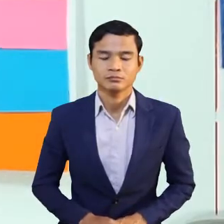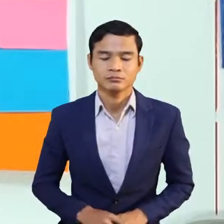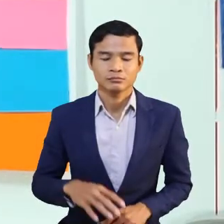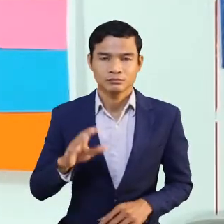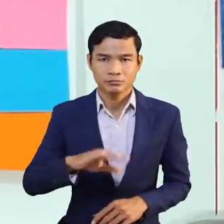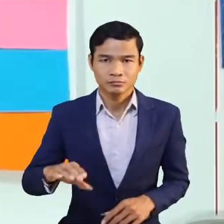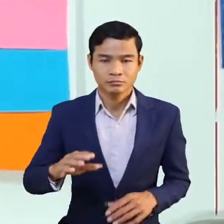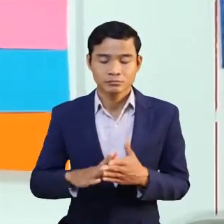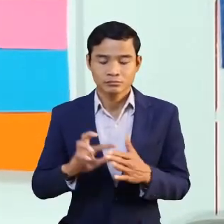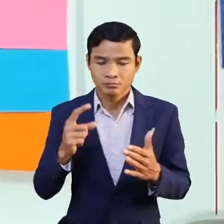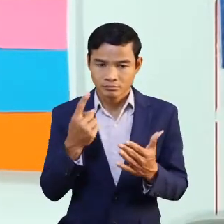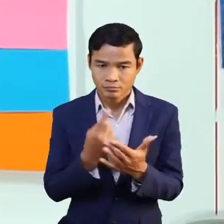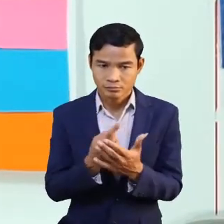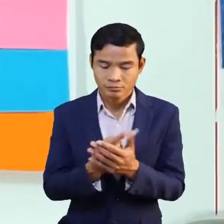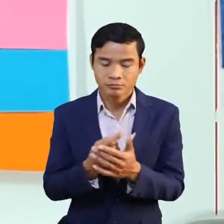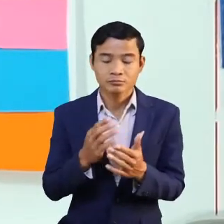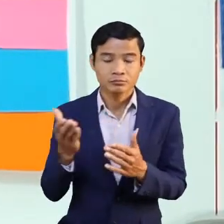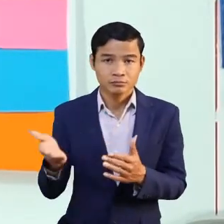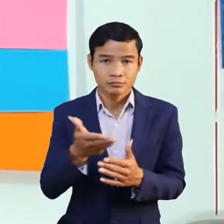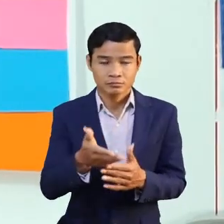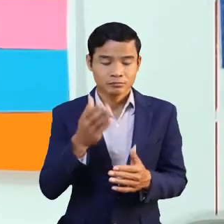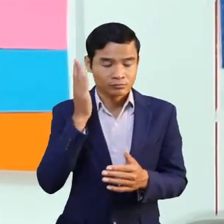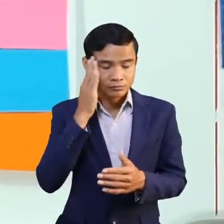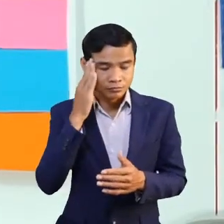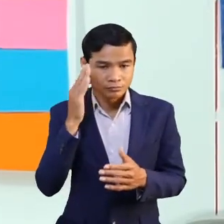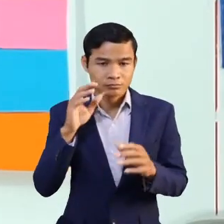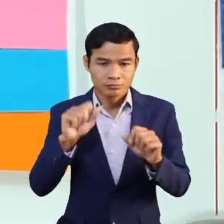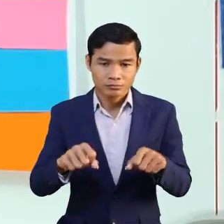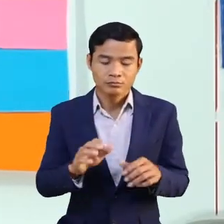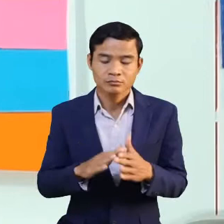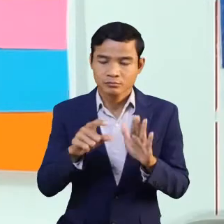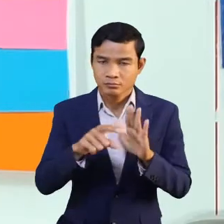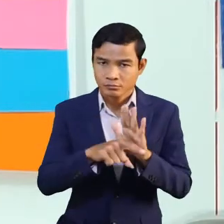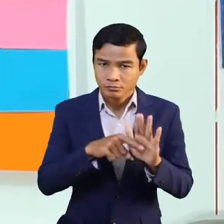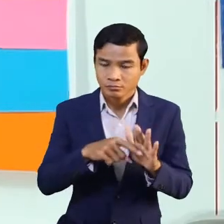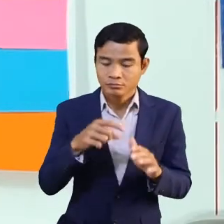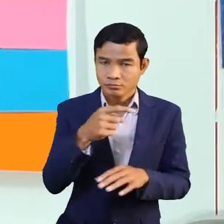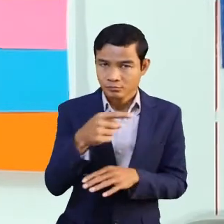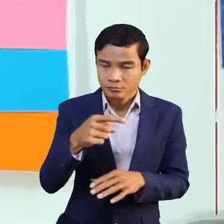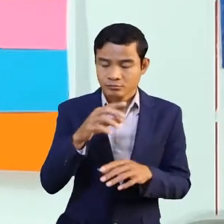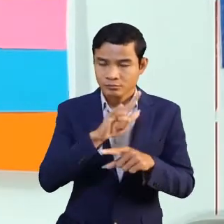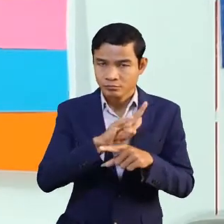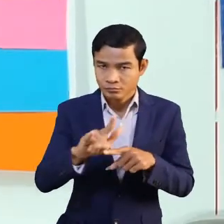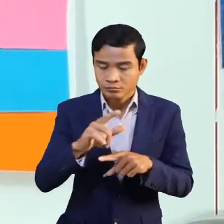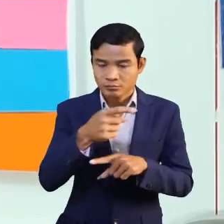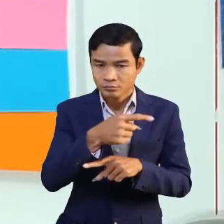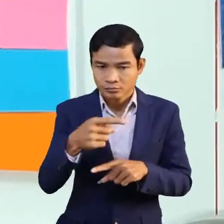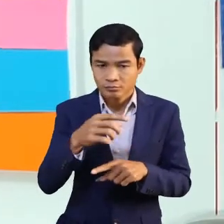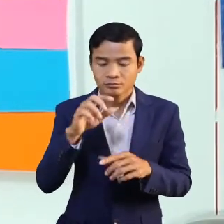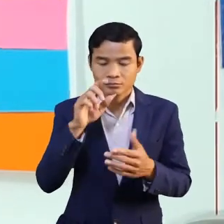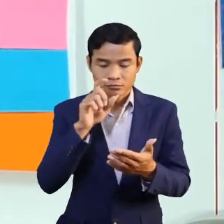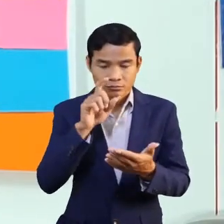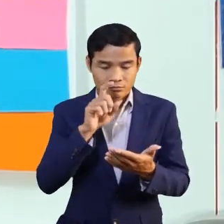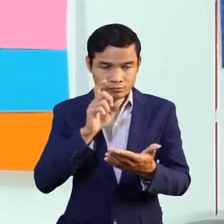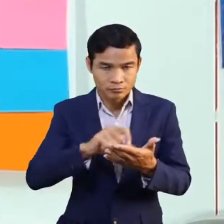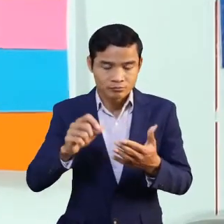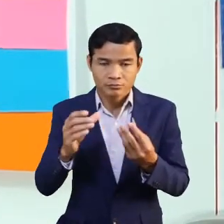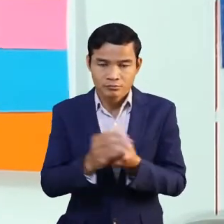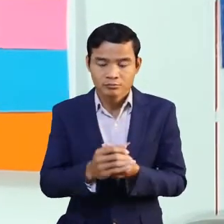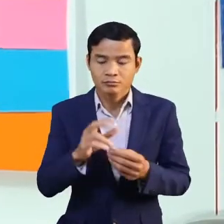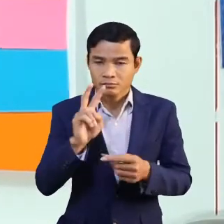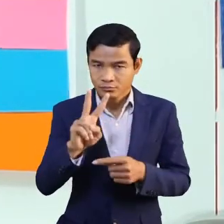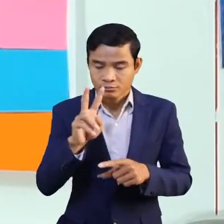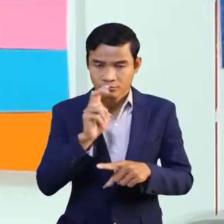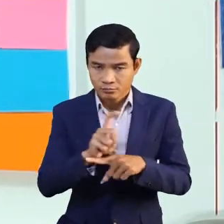តោះកូនតោះចូលរួមអញ្ចឹងយើងបានហើយដើម្បីដកធូបពូប្រមាណវិធីដកយើងត្រូវសរសេរចំនួនទាំងពីរ